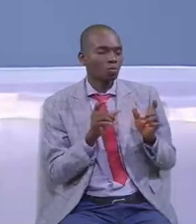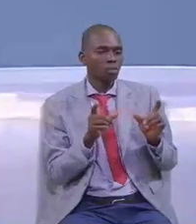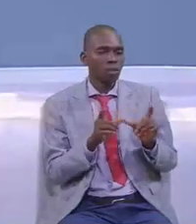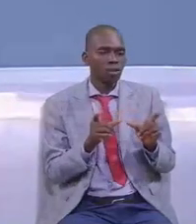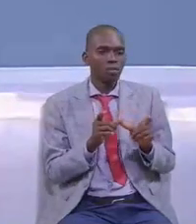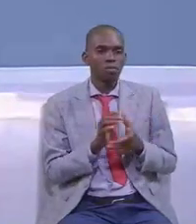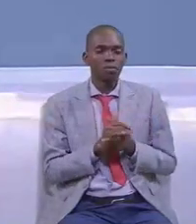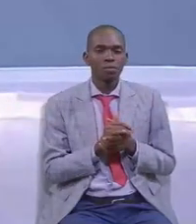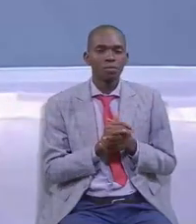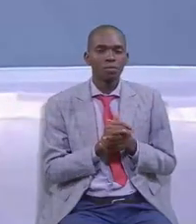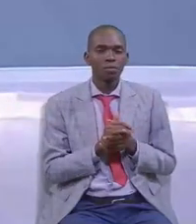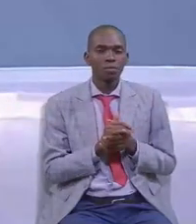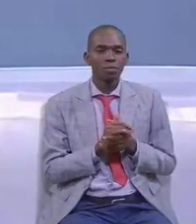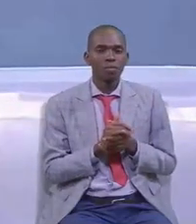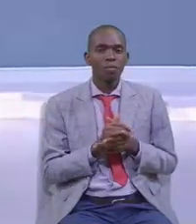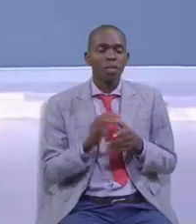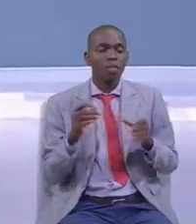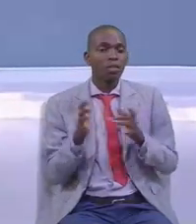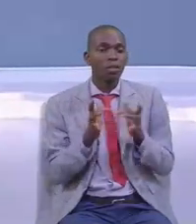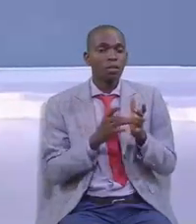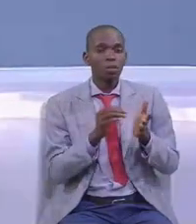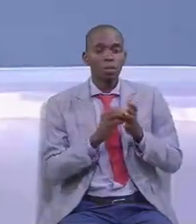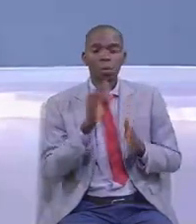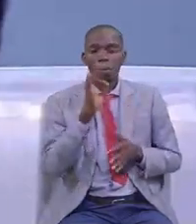Et à la fin de la prédication,